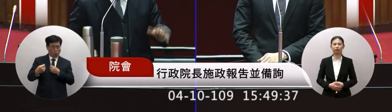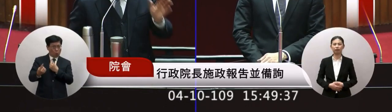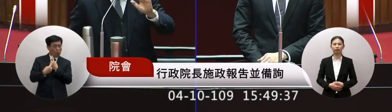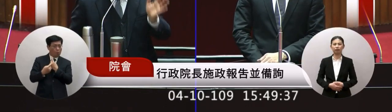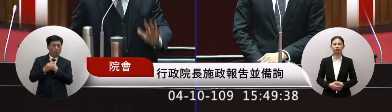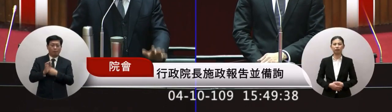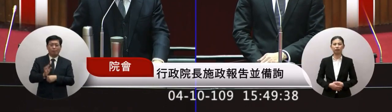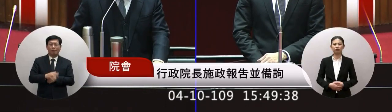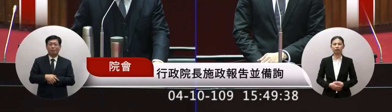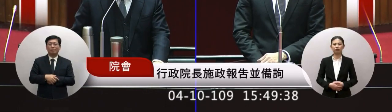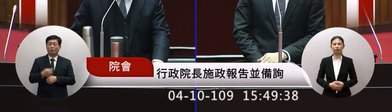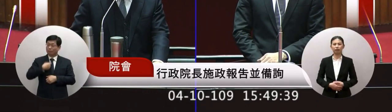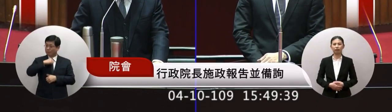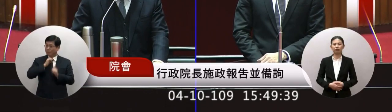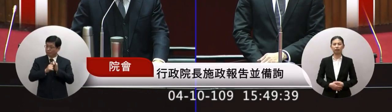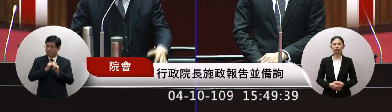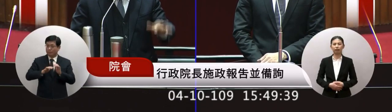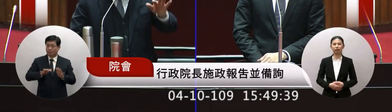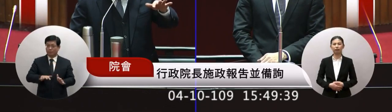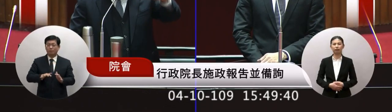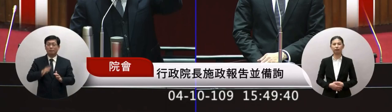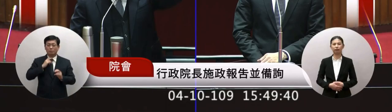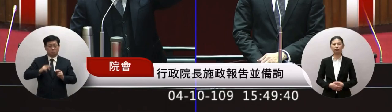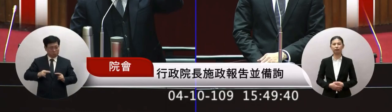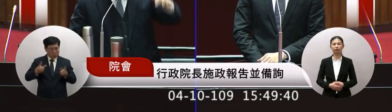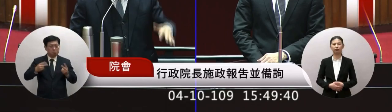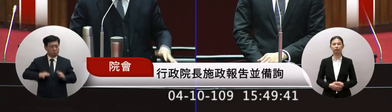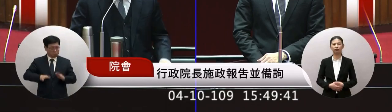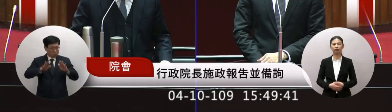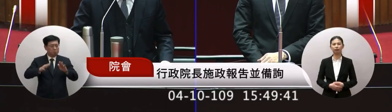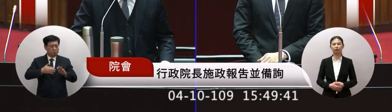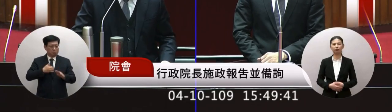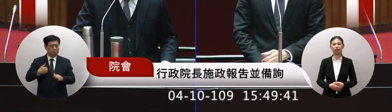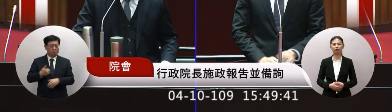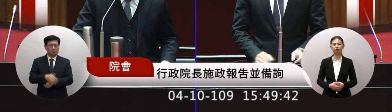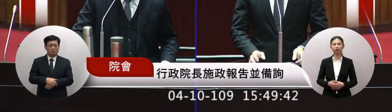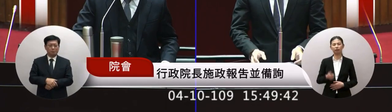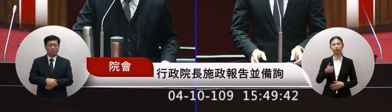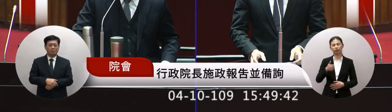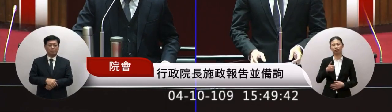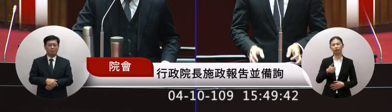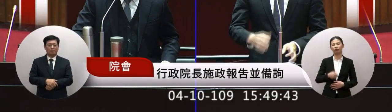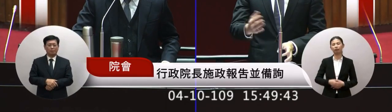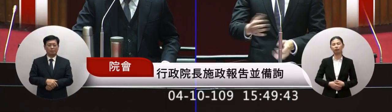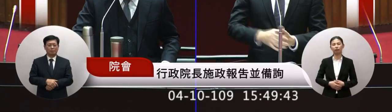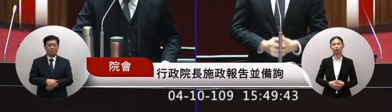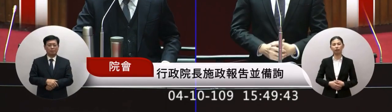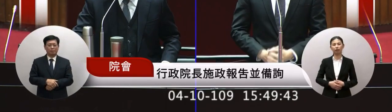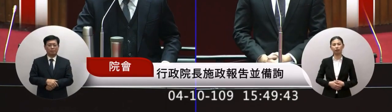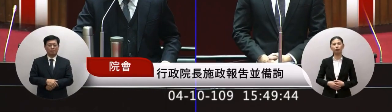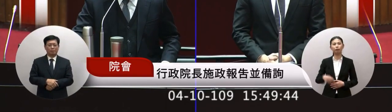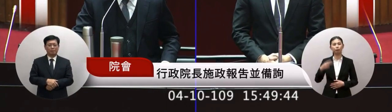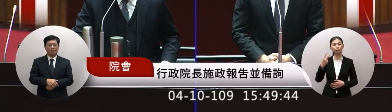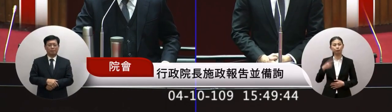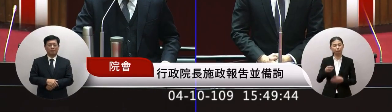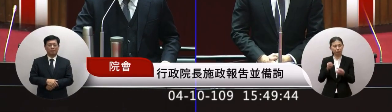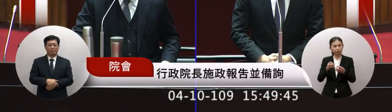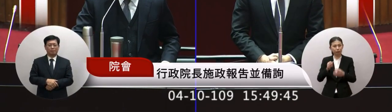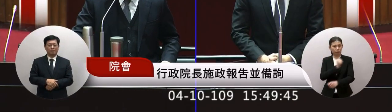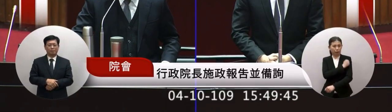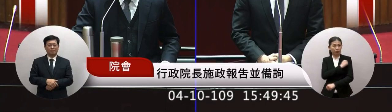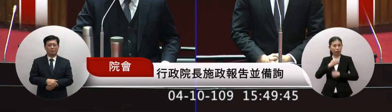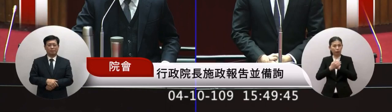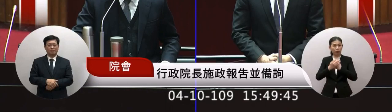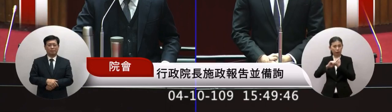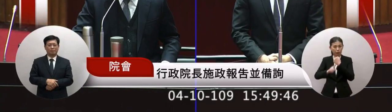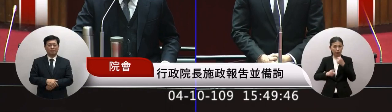的。咱台湾社会即马已经有进步到遮啦。 是，啊，搁刷落来吼，甲院长讨论即个劳保年金的即个